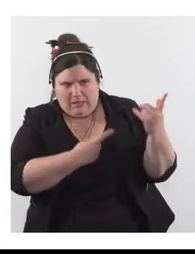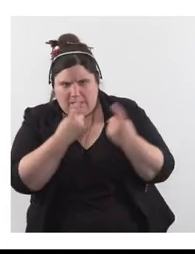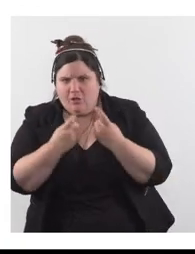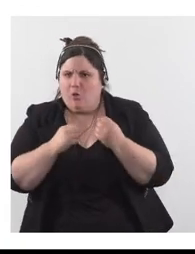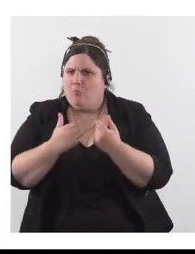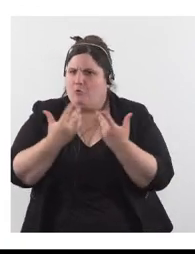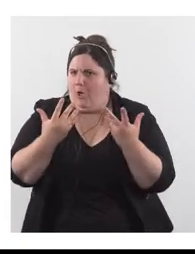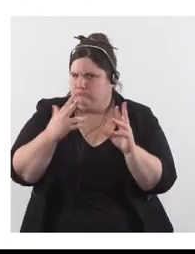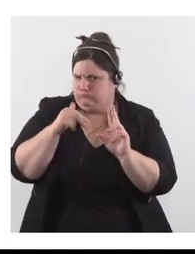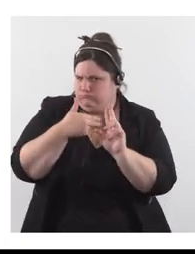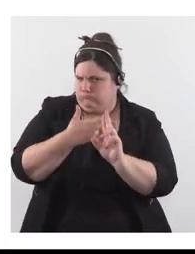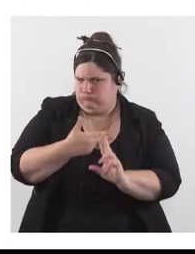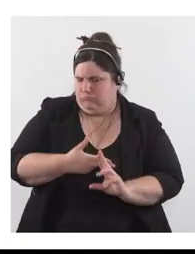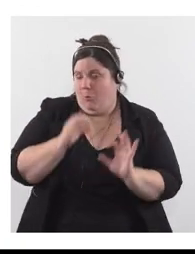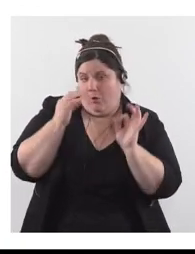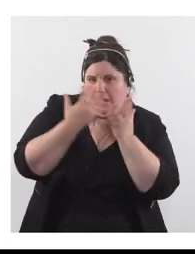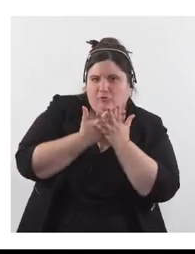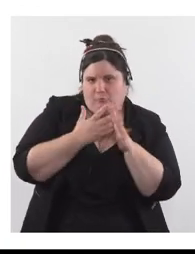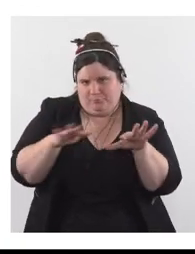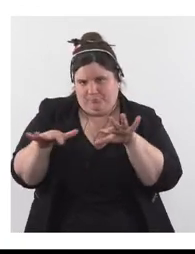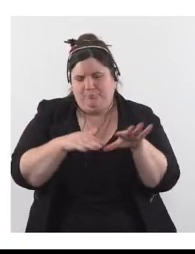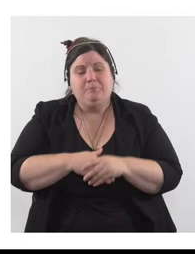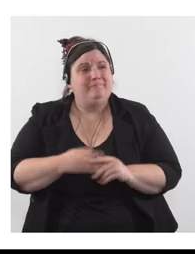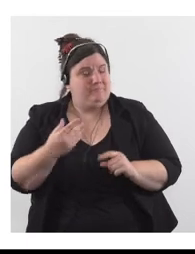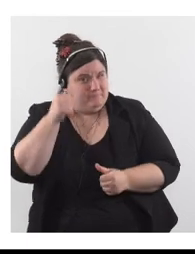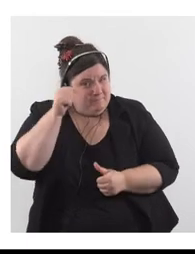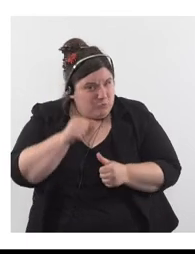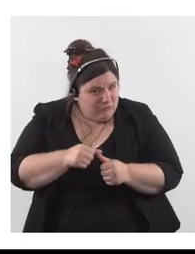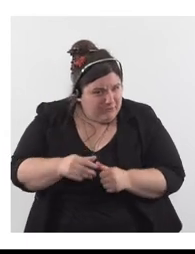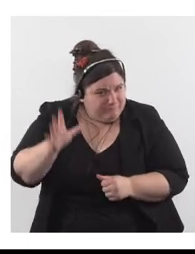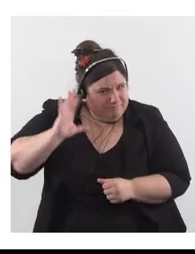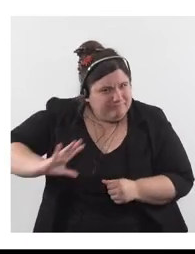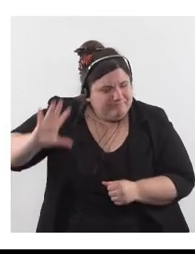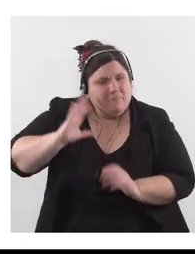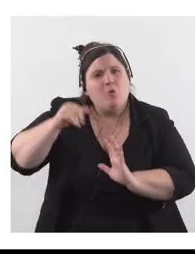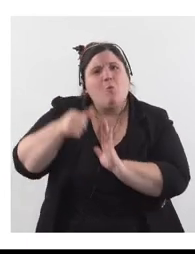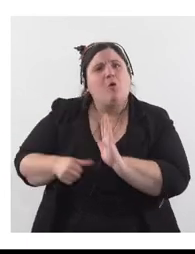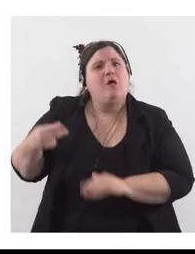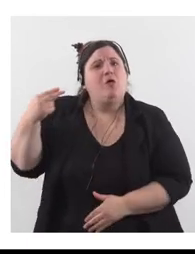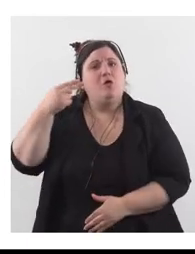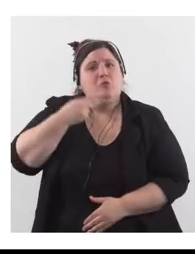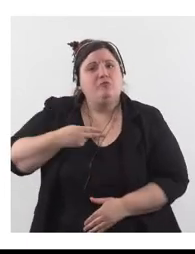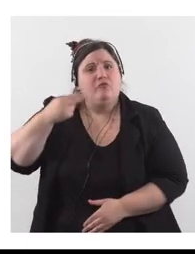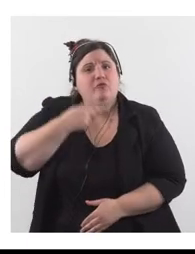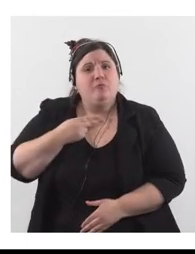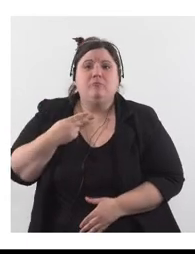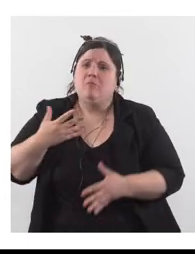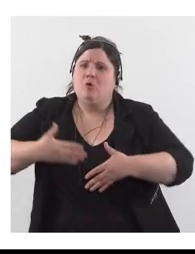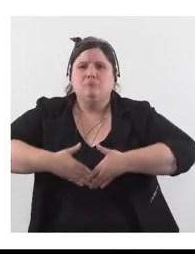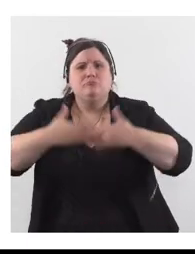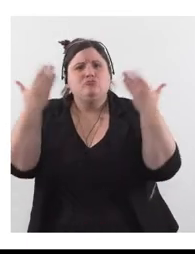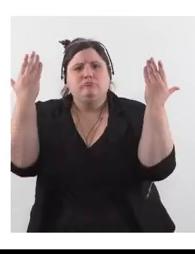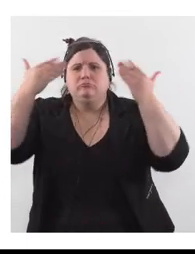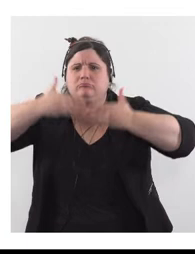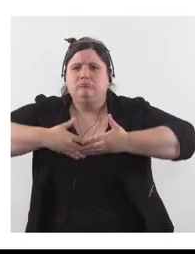Alors, quand on était ici en novembre sur une journée d'études sur